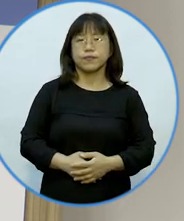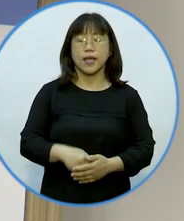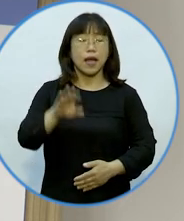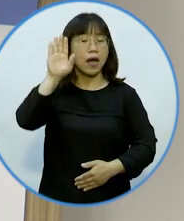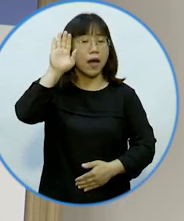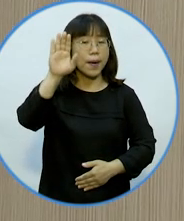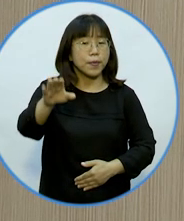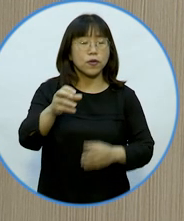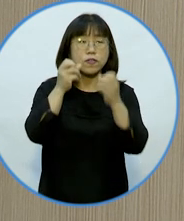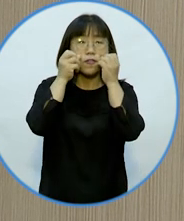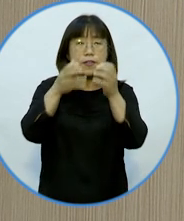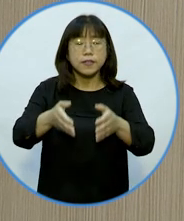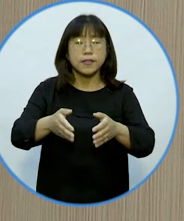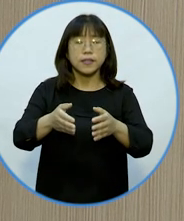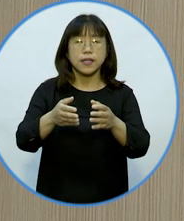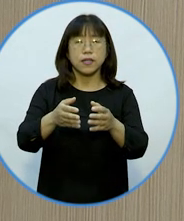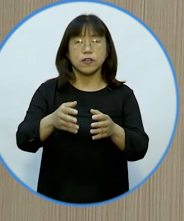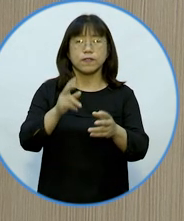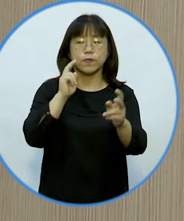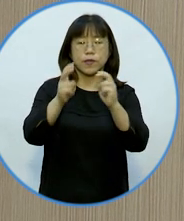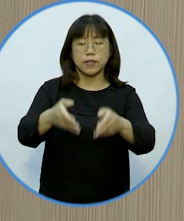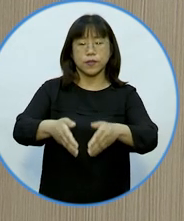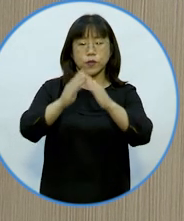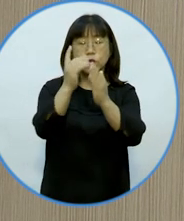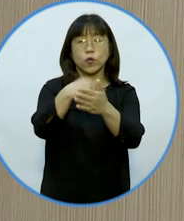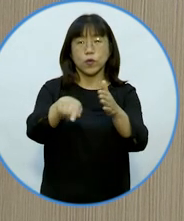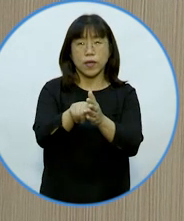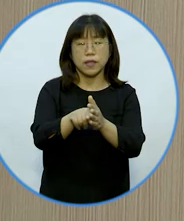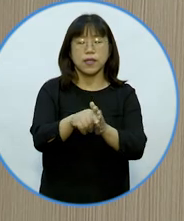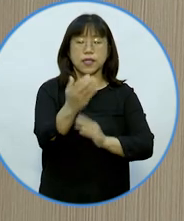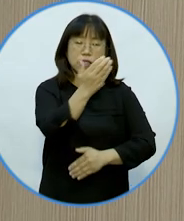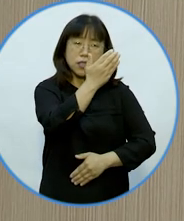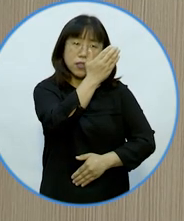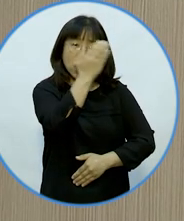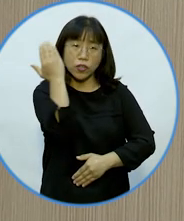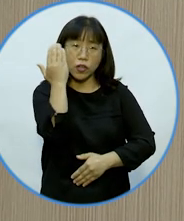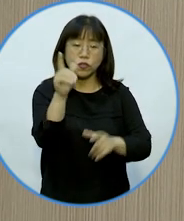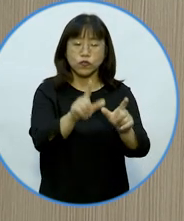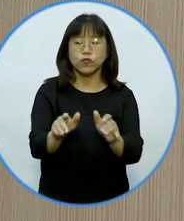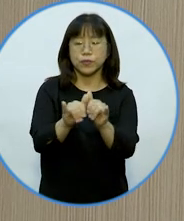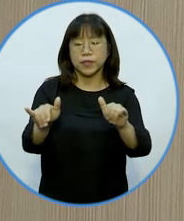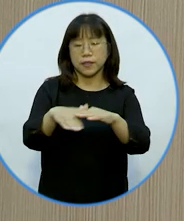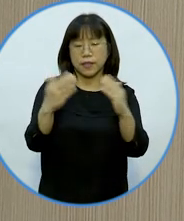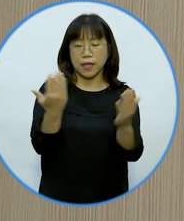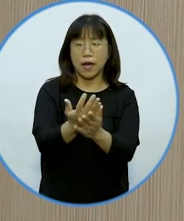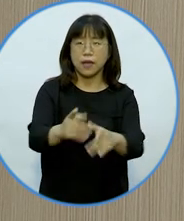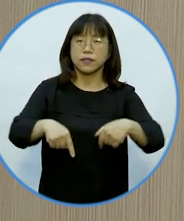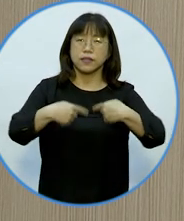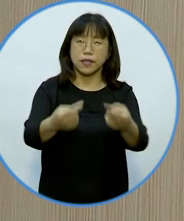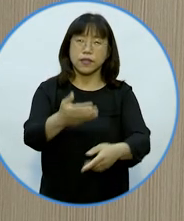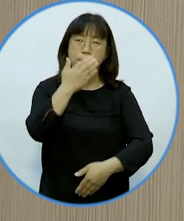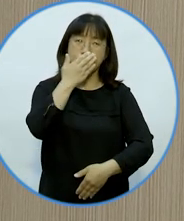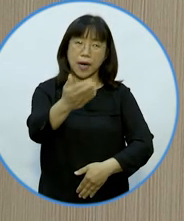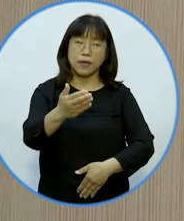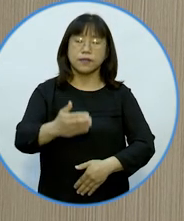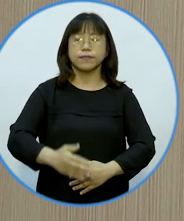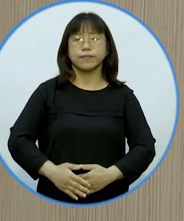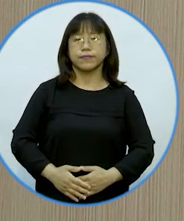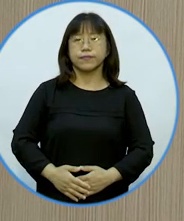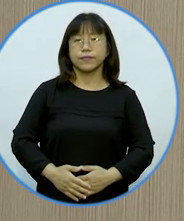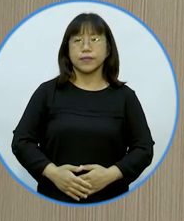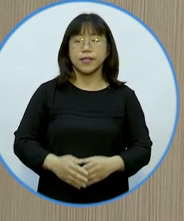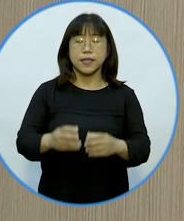정말 뜨거웠는데요. 앞으로 창업 공간은 대학생, 지역주민 등 누구나 자신의 아이디어를 구현해 볼 수 있는